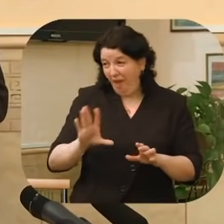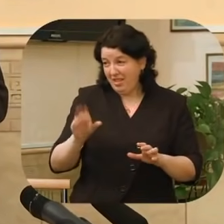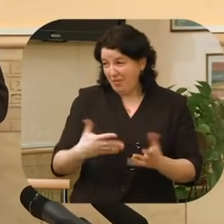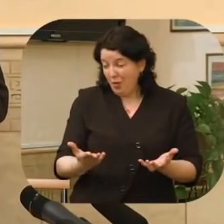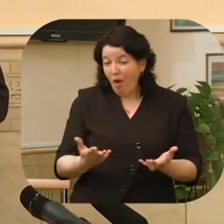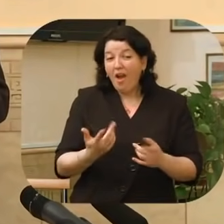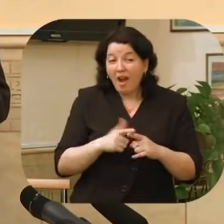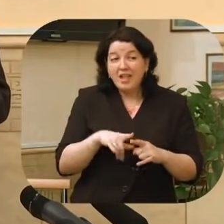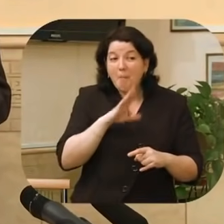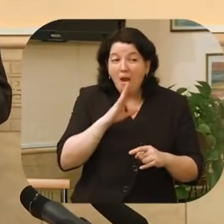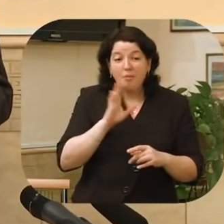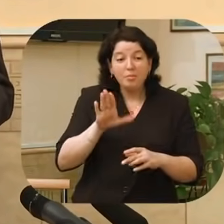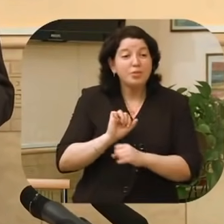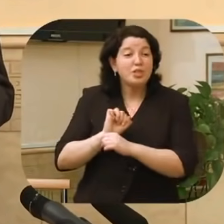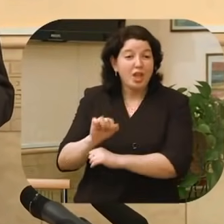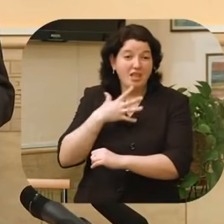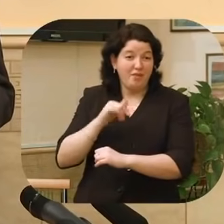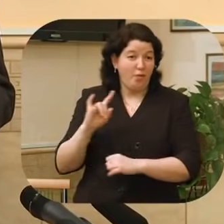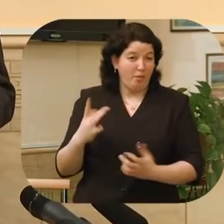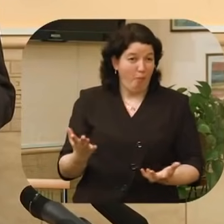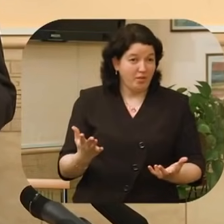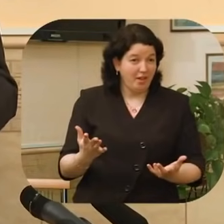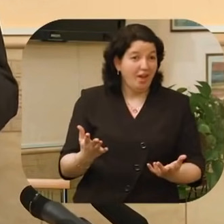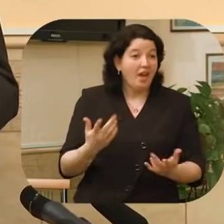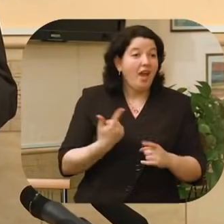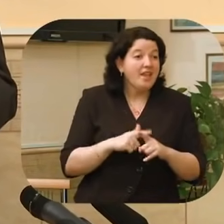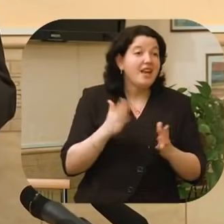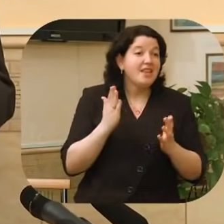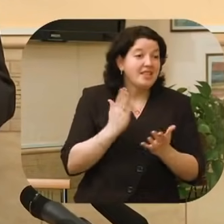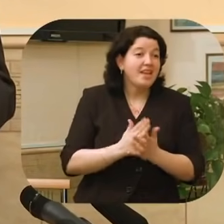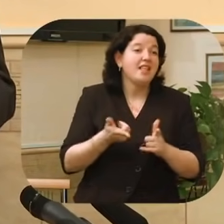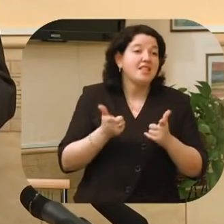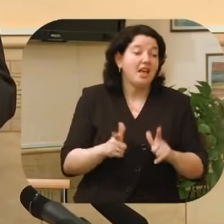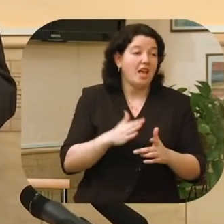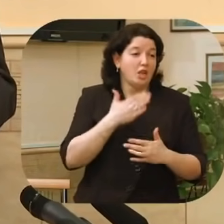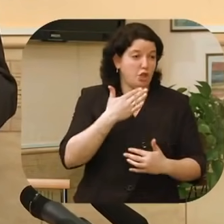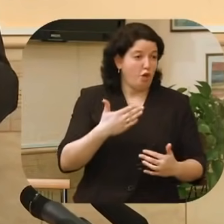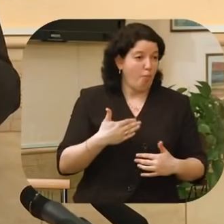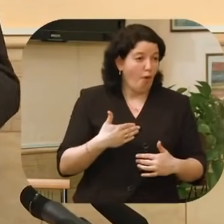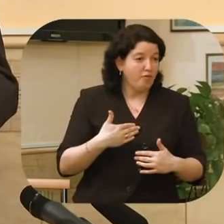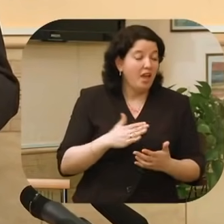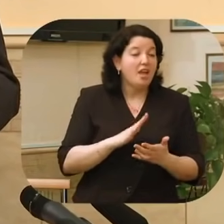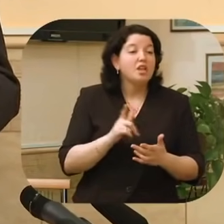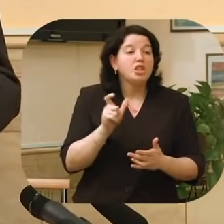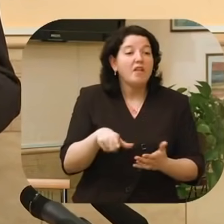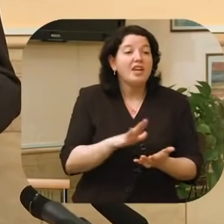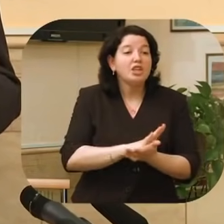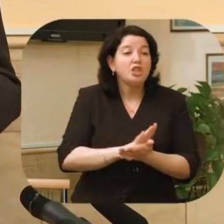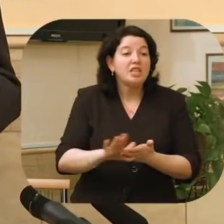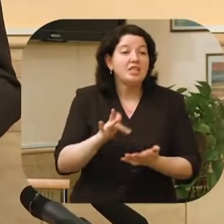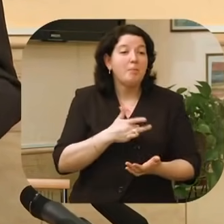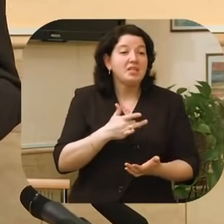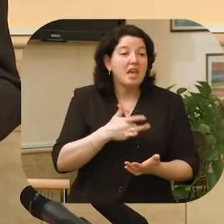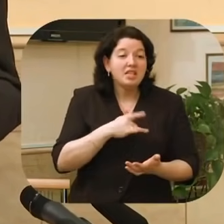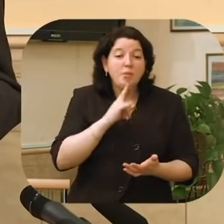Блаженны чистые сердцем. Чистое сердце не будет другого унижать, не будет осуждать. Потому